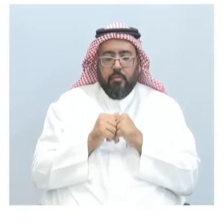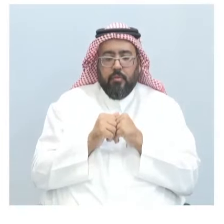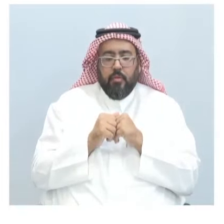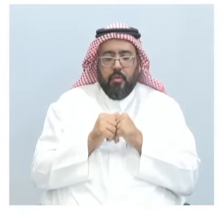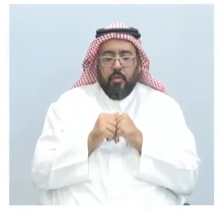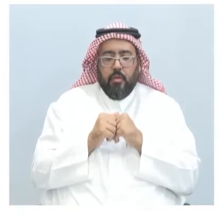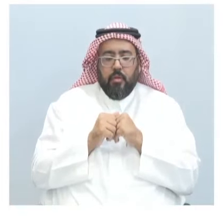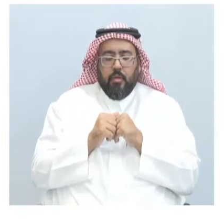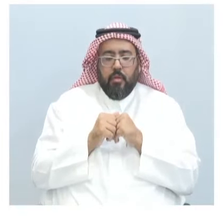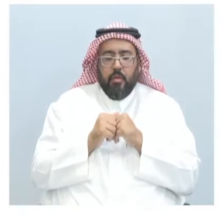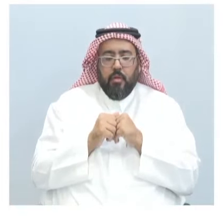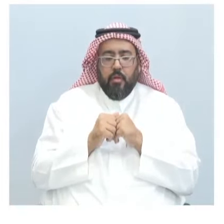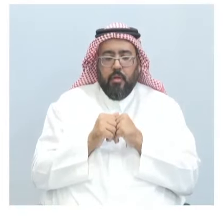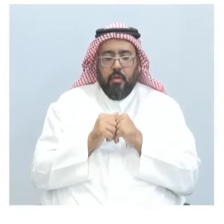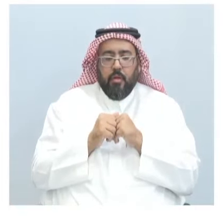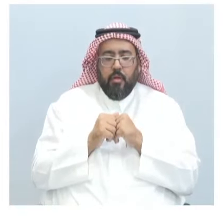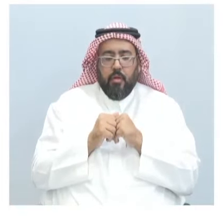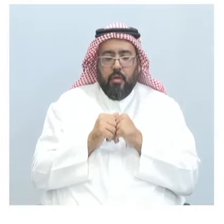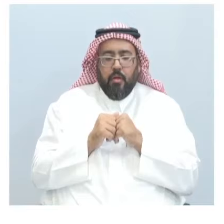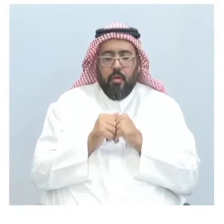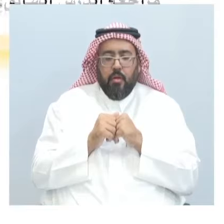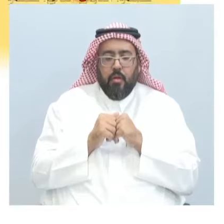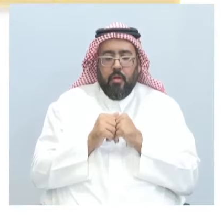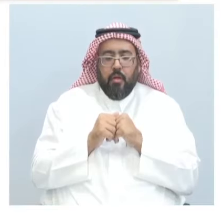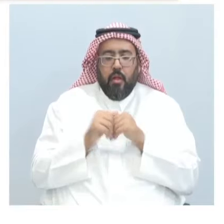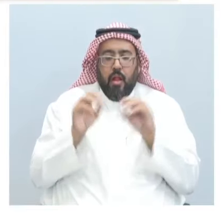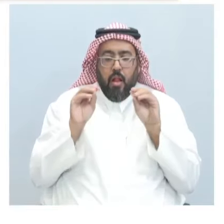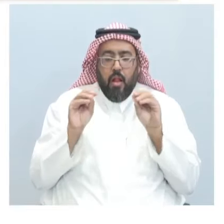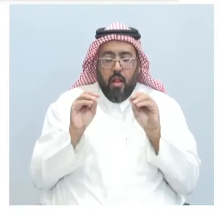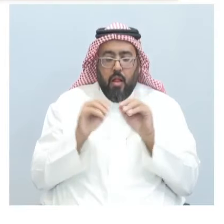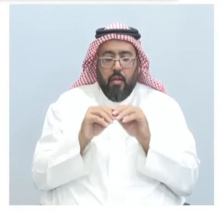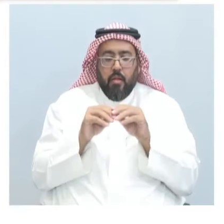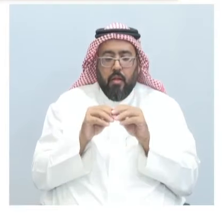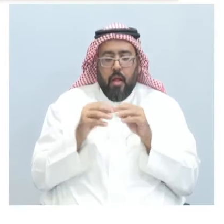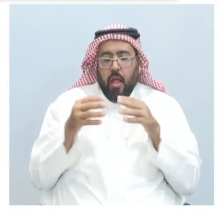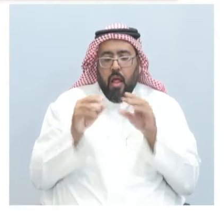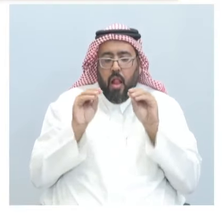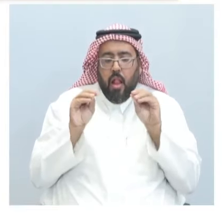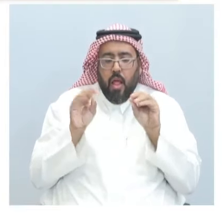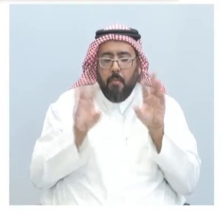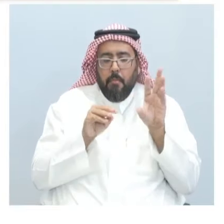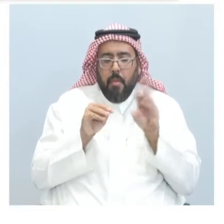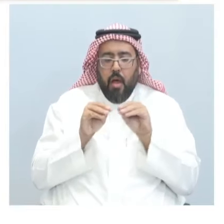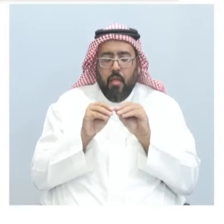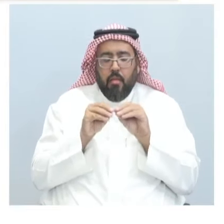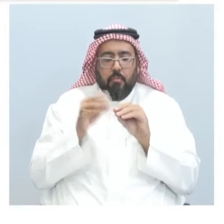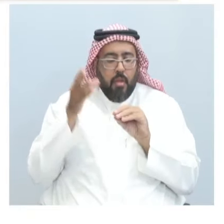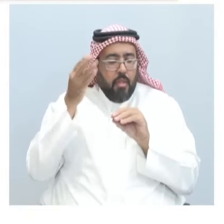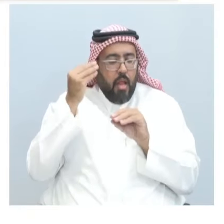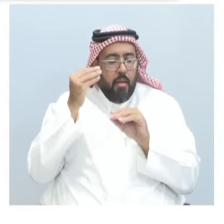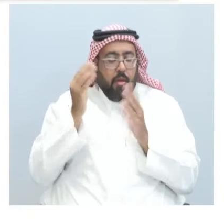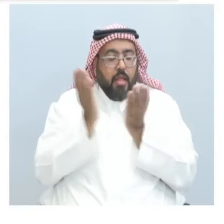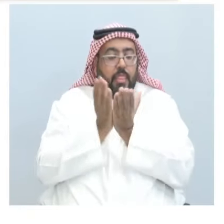فيكم لدينا في هذه الفقره سوف نتحدث بشكل يسير عن بعض ما اخذناه في الدرس